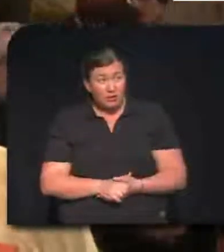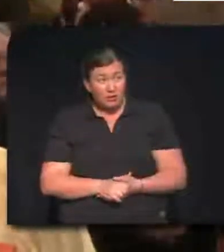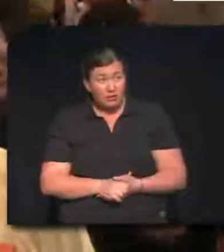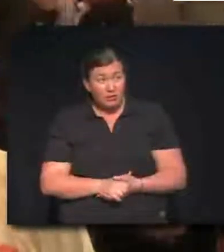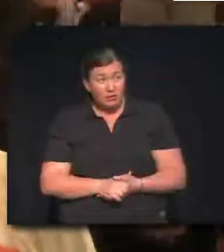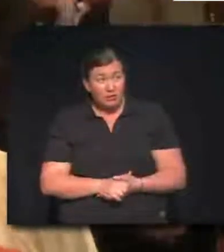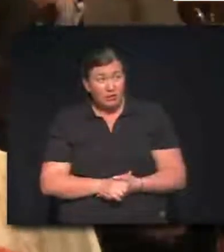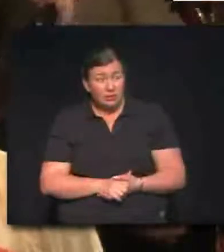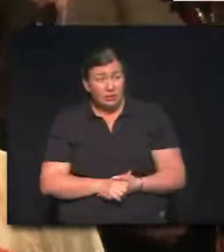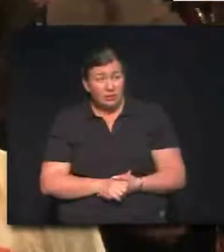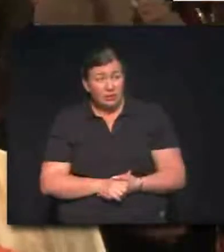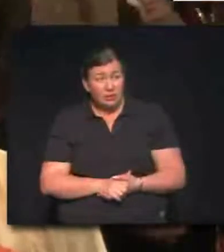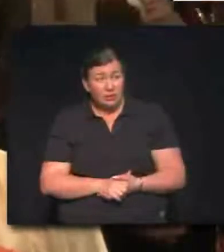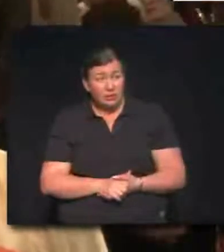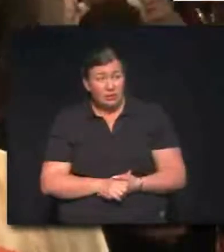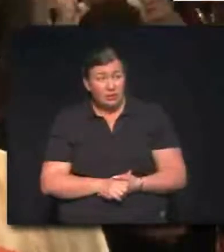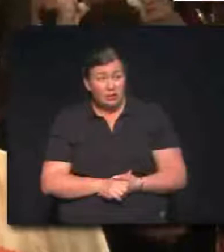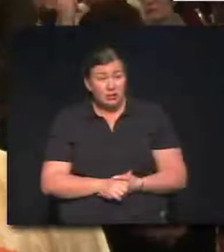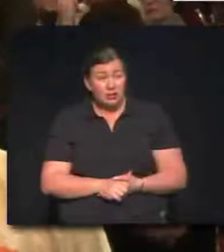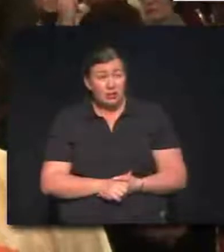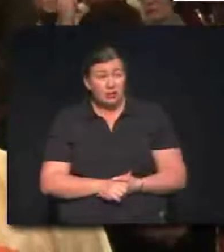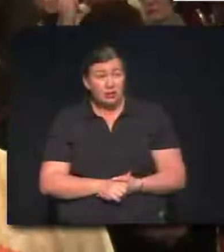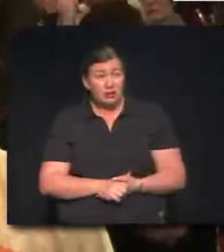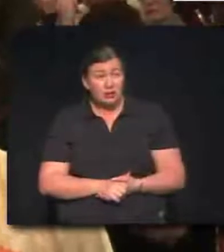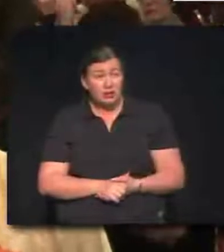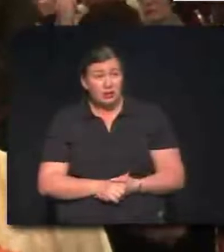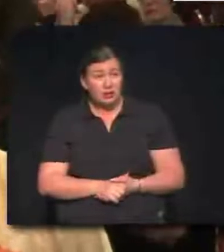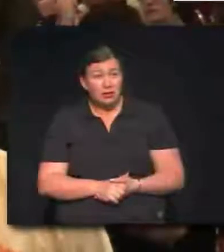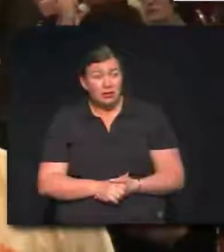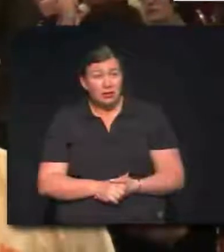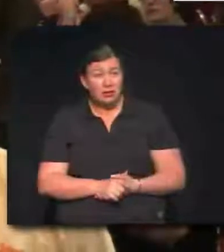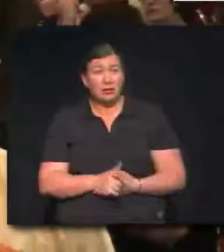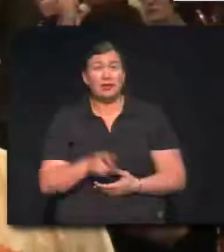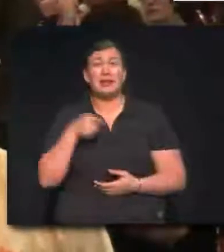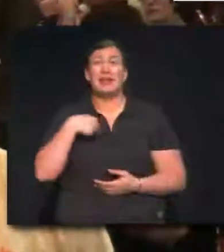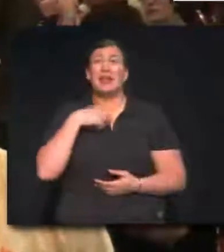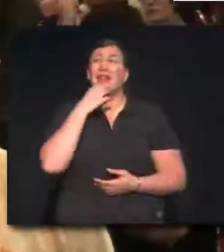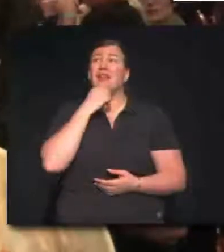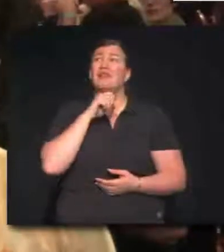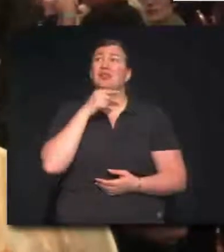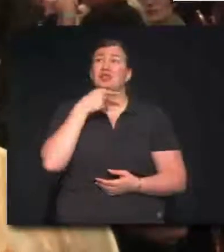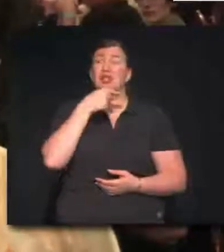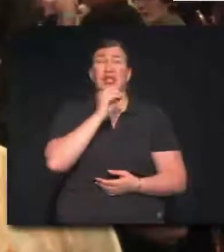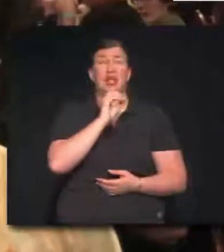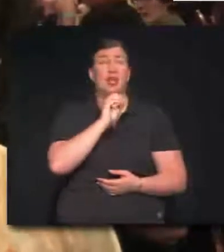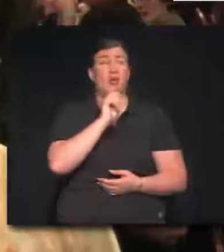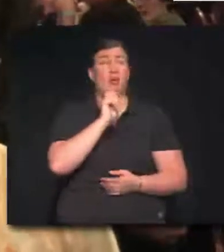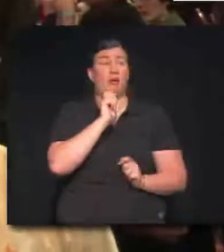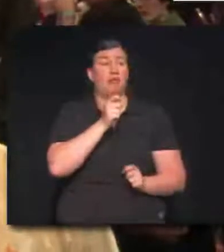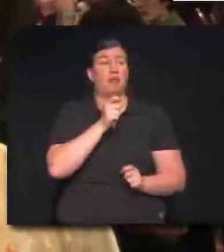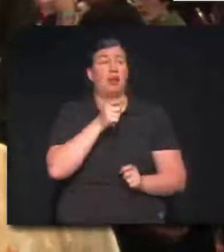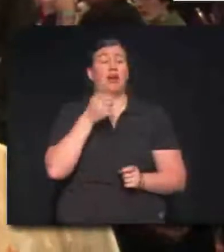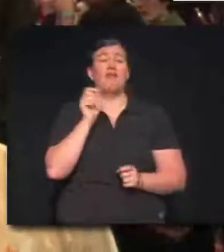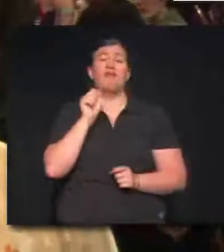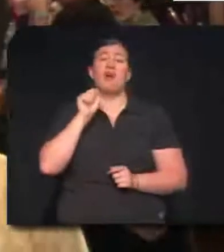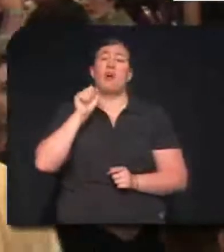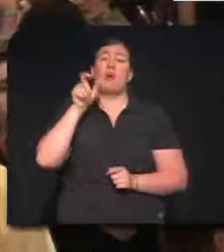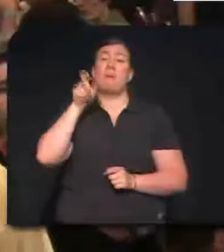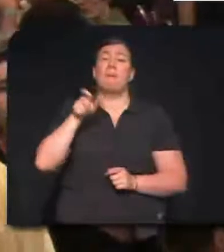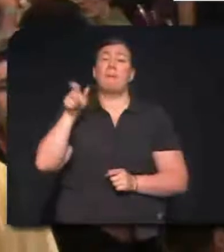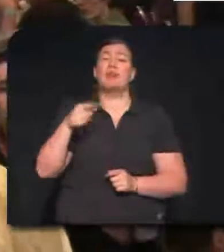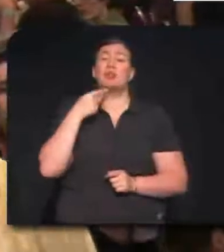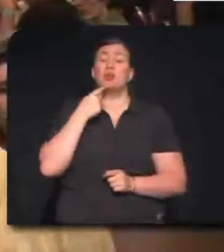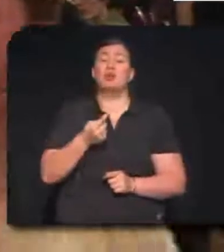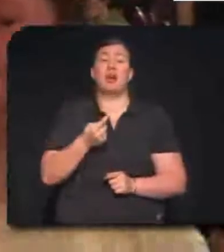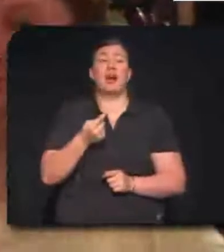aufgrund der Tatsache dass es hier heißt Leute die gegen den Antrag stimmen stimmen auch für das Aufhängen von Schwulen möchte ich den geo-antrag auf geheime Wahl auf geheime Abstimmung